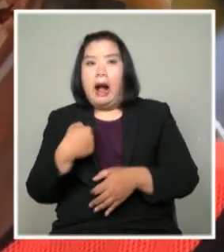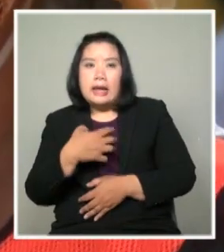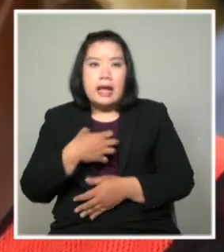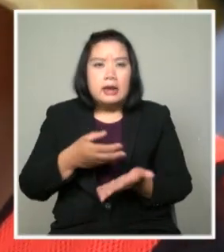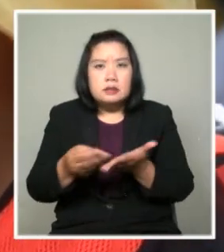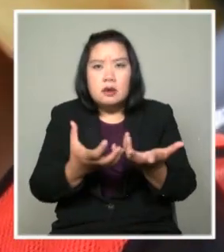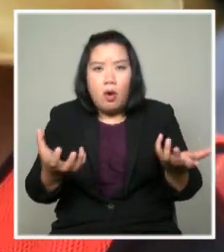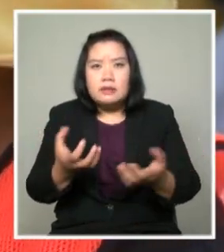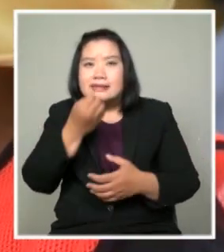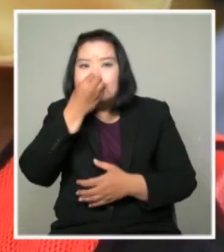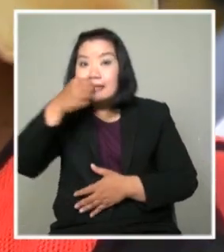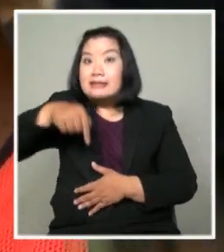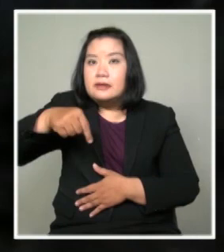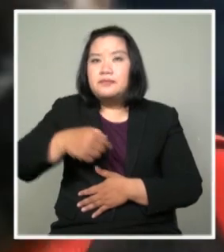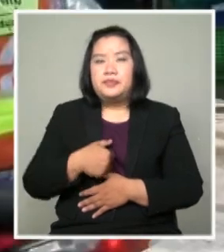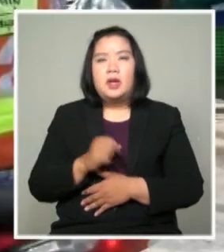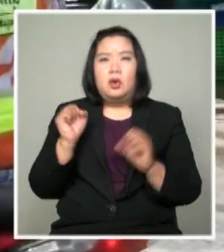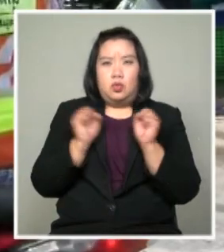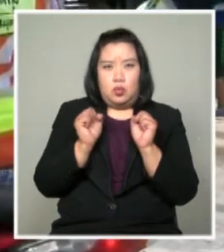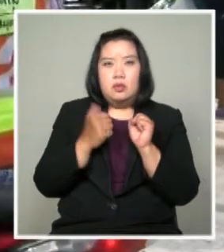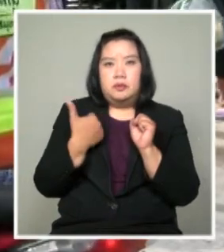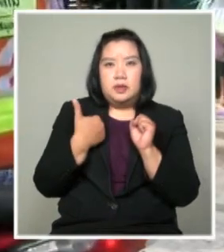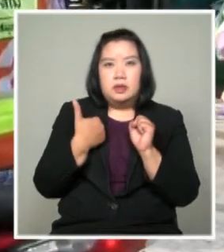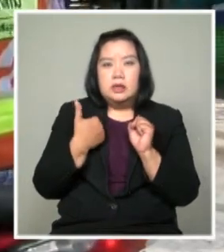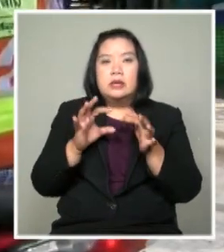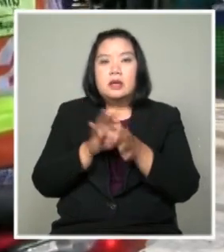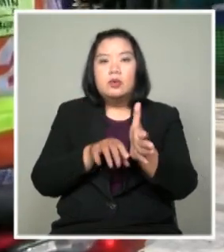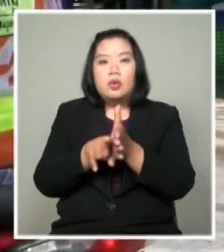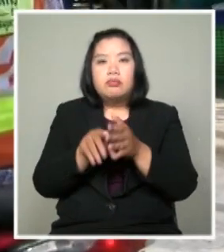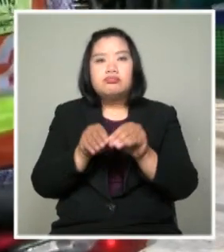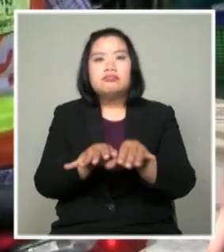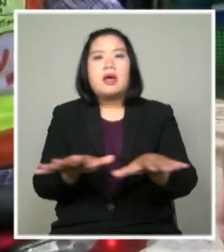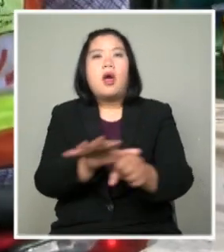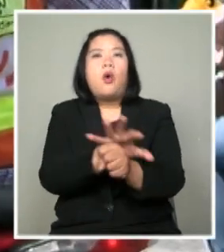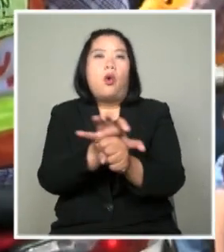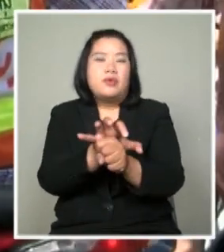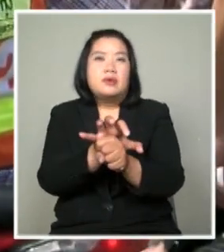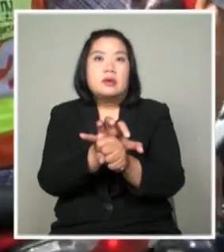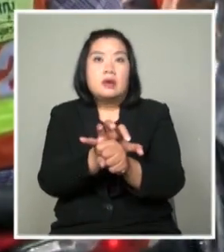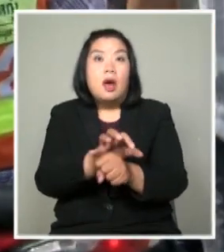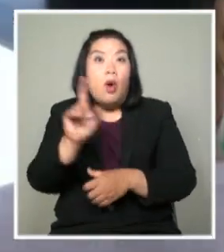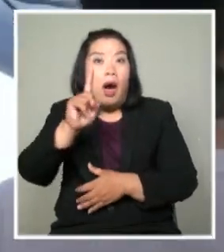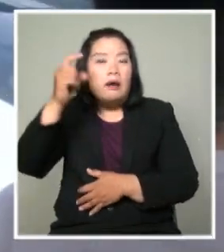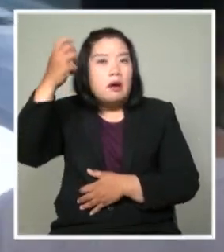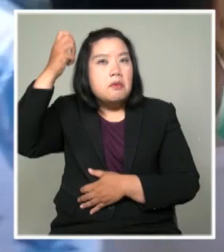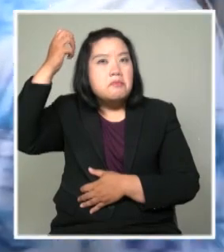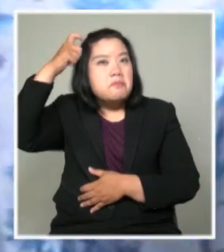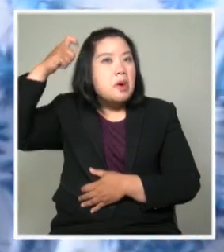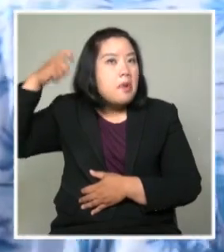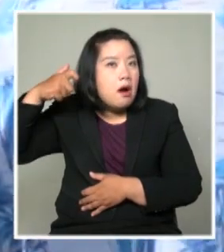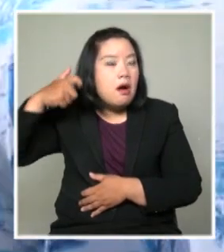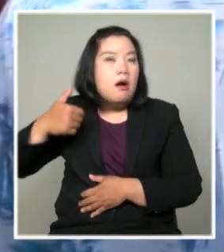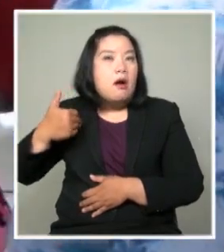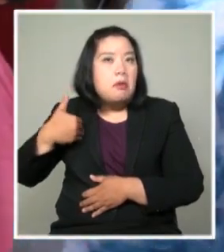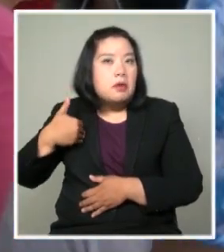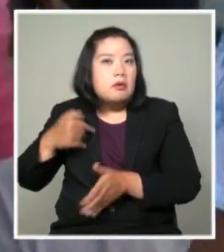าซื้อของในพื้นที่มหาชัยก็รู้สึกกังวลใจกับการแพร่ระบาดของเชื้อโควิด-19 หลังพบว่าประเทศเพื่อนบ้านยังมีตัวเลขผู้ติ